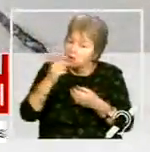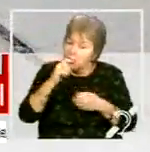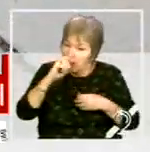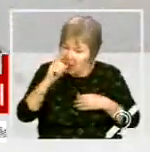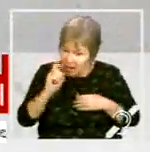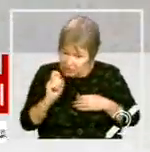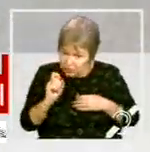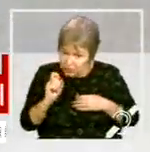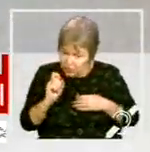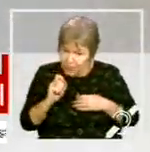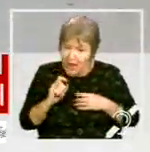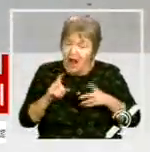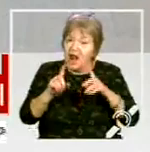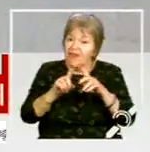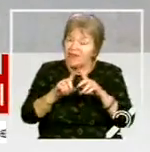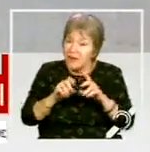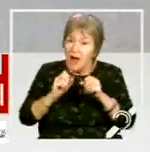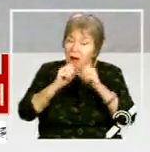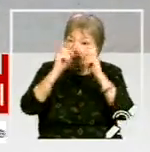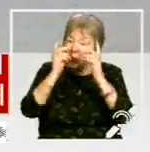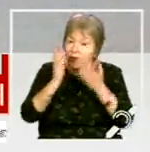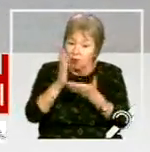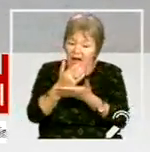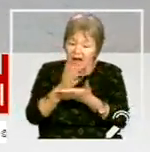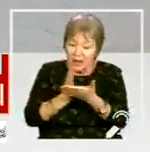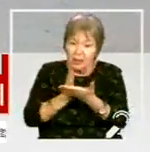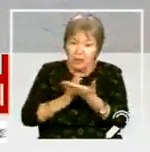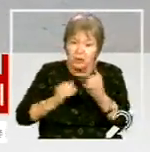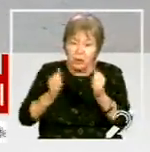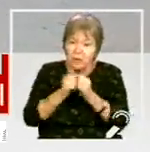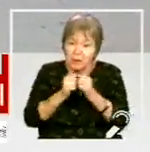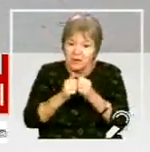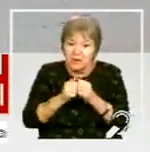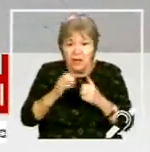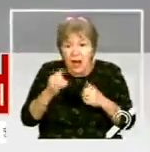au apărut crăpături în sol care au afectat mai multe case.